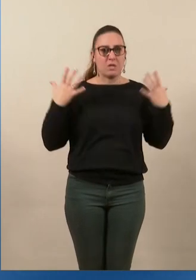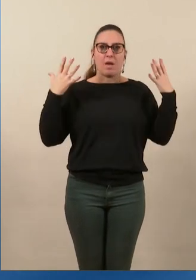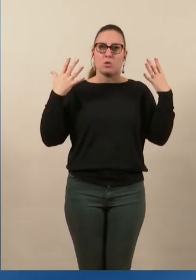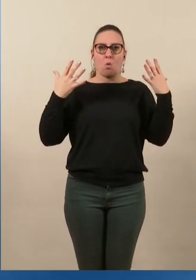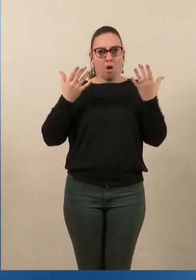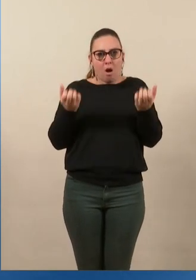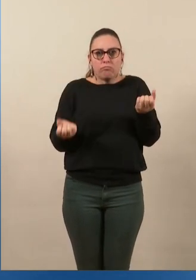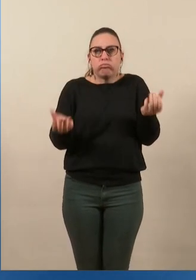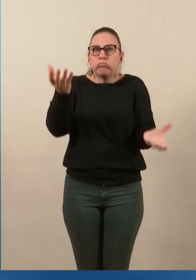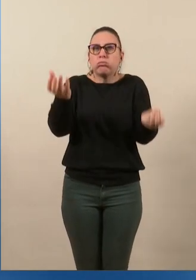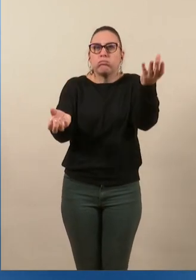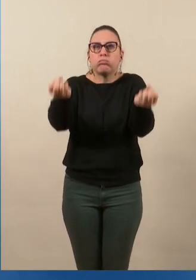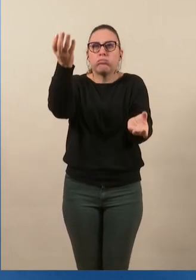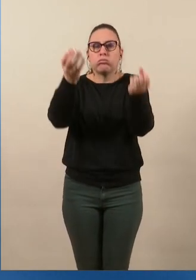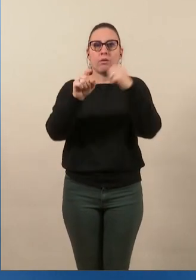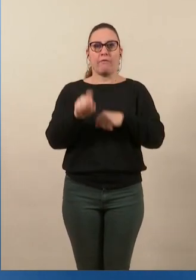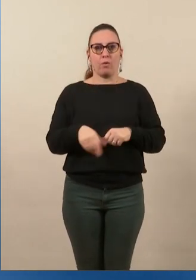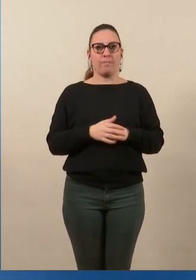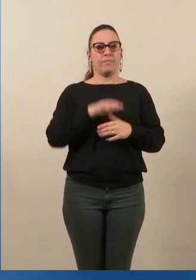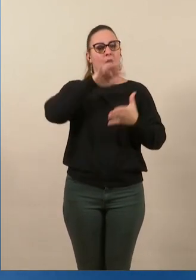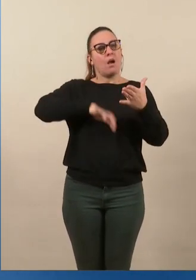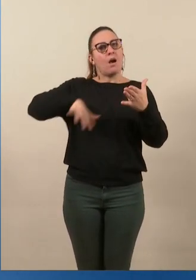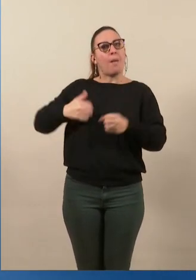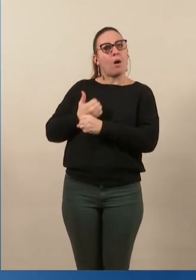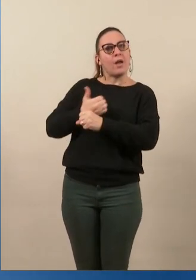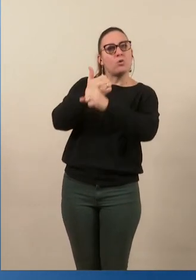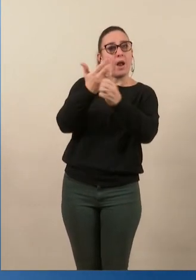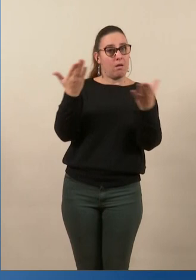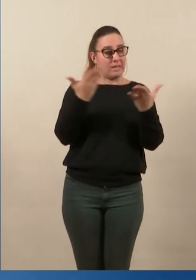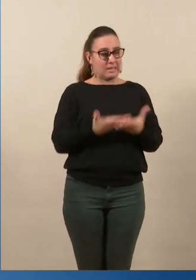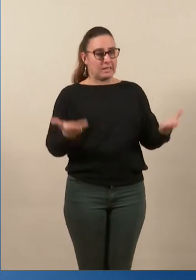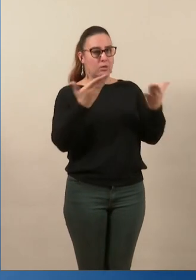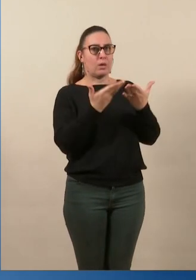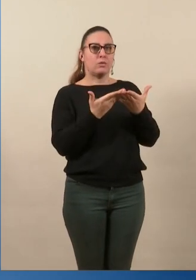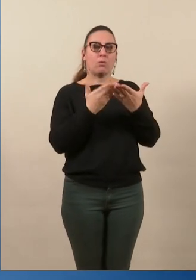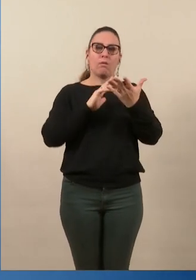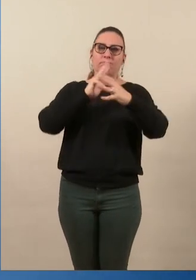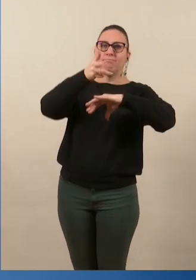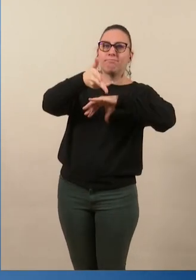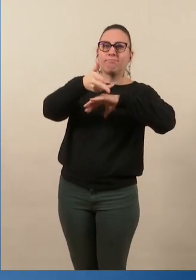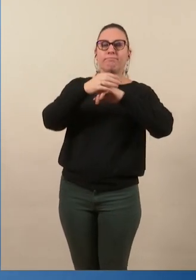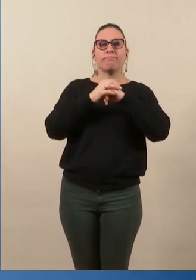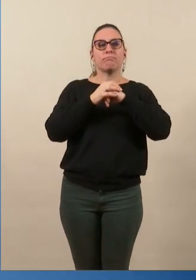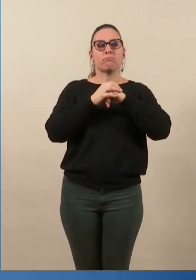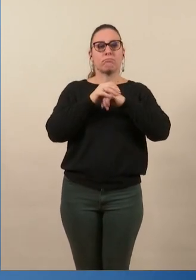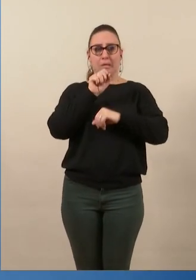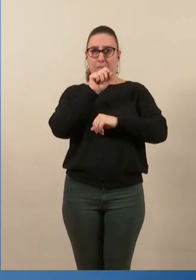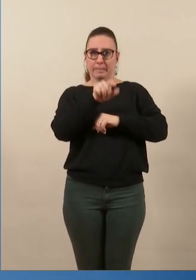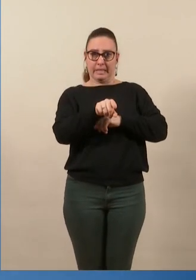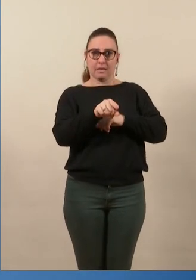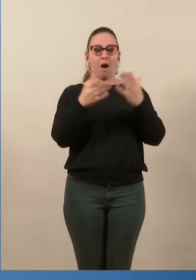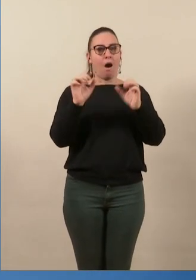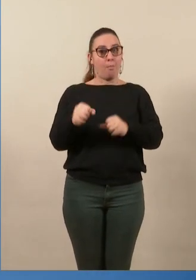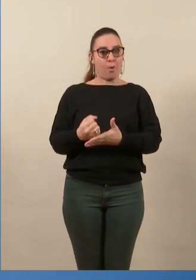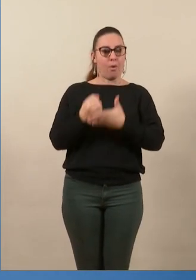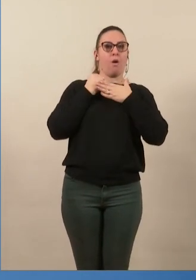l'émancipation le rapport annuel sur la transition sur la situation en matière de développement durable offre une opportunité